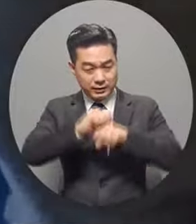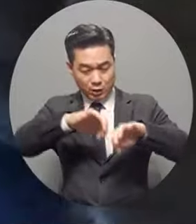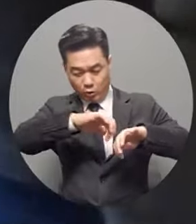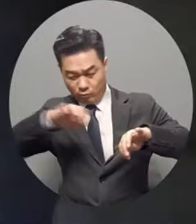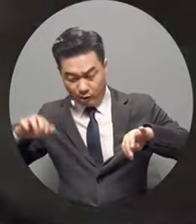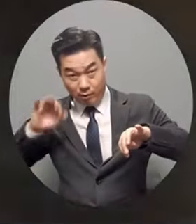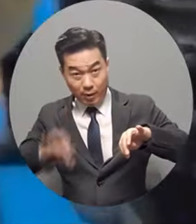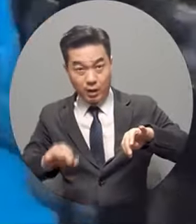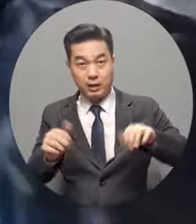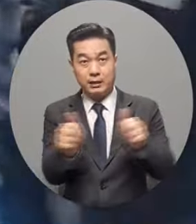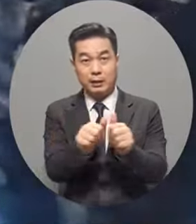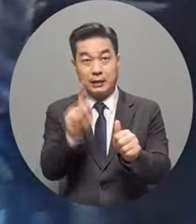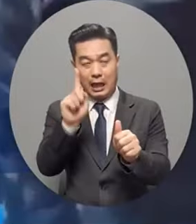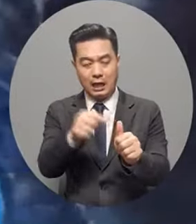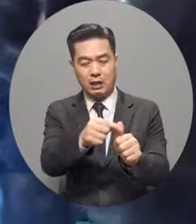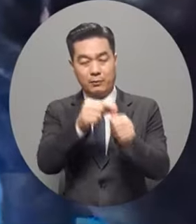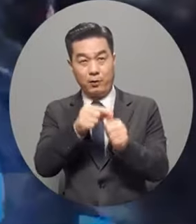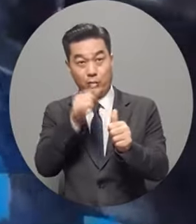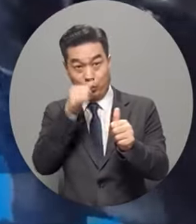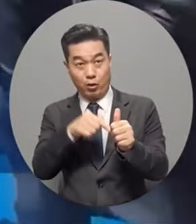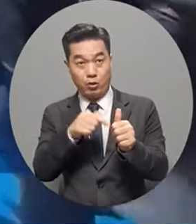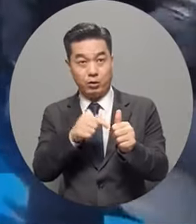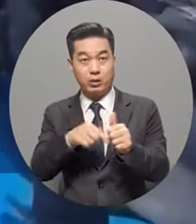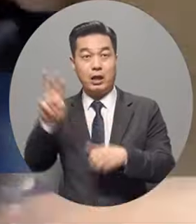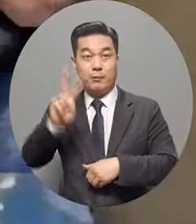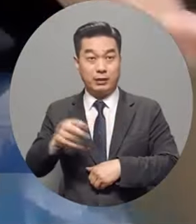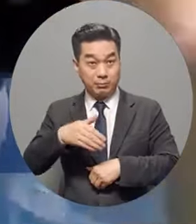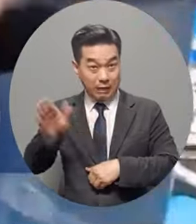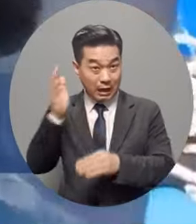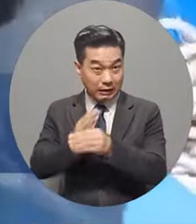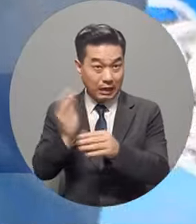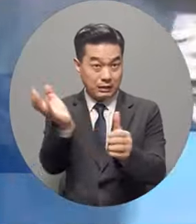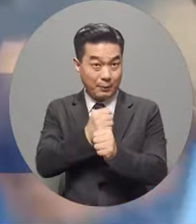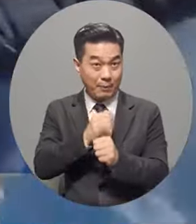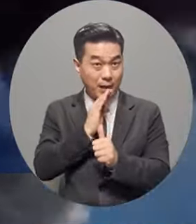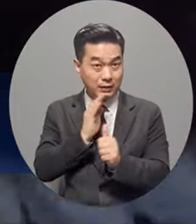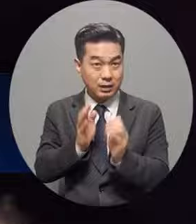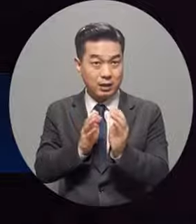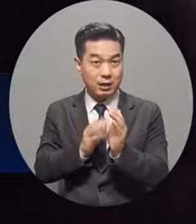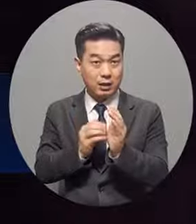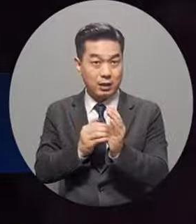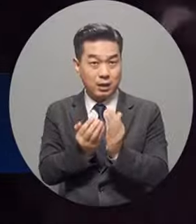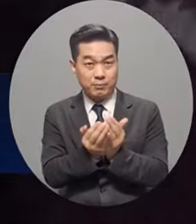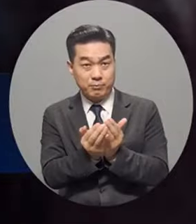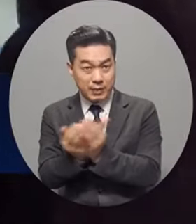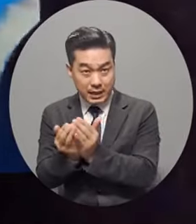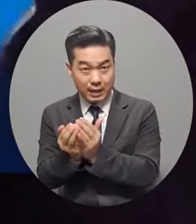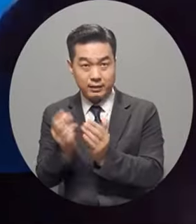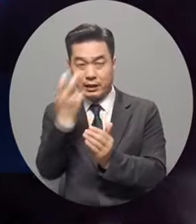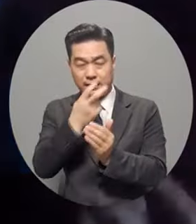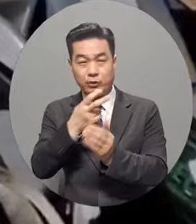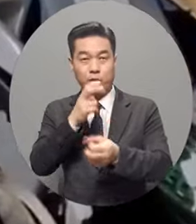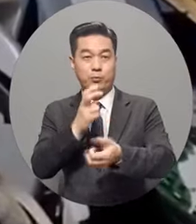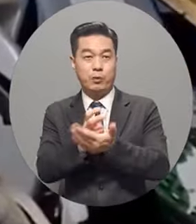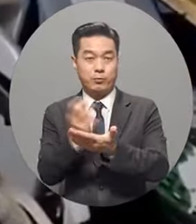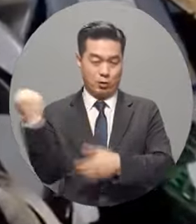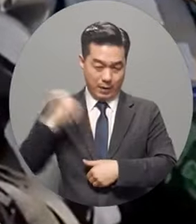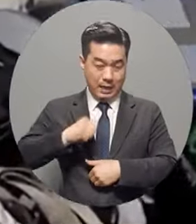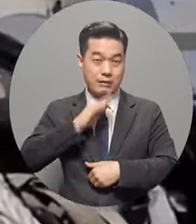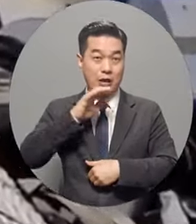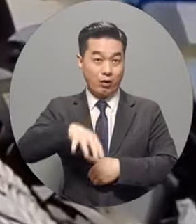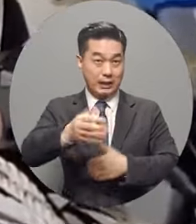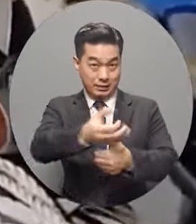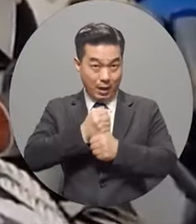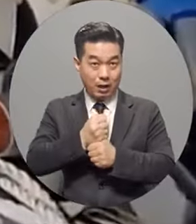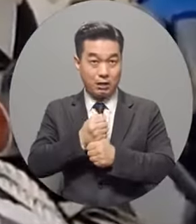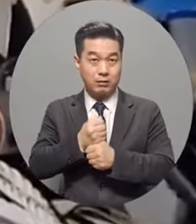명이 나옵니다. 베트남 가려고 하다 잡힌 거 맞죠? 밀항 단속포 위원으로 지금 저 현행범 체포합니다. 허리도 펴지